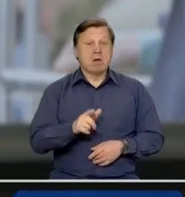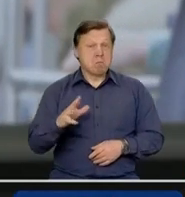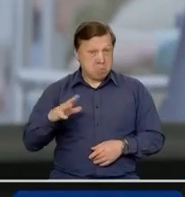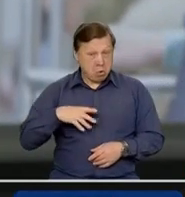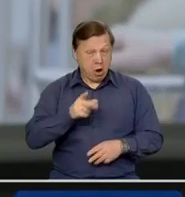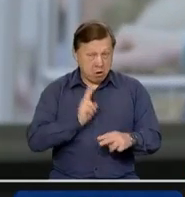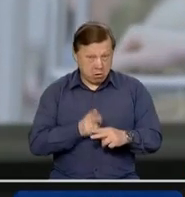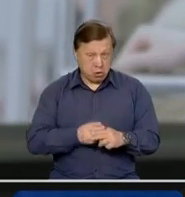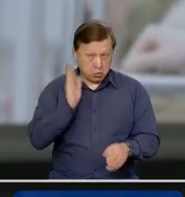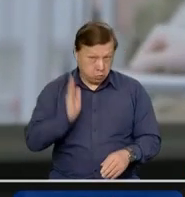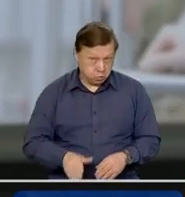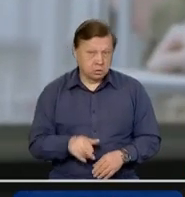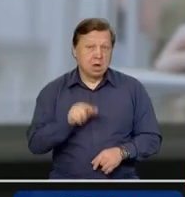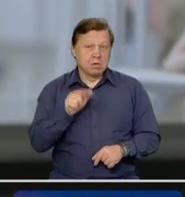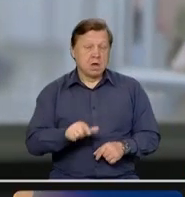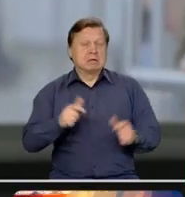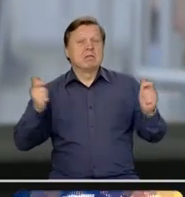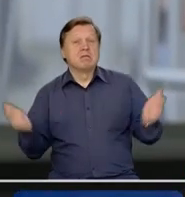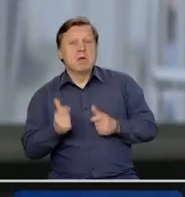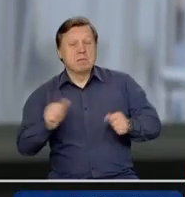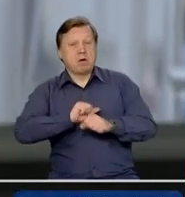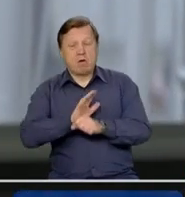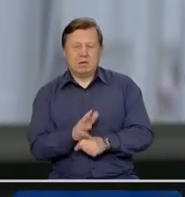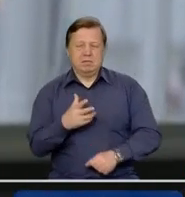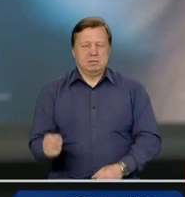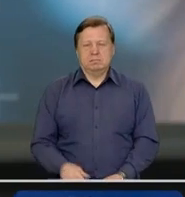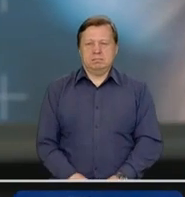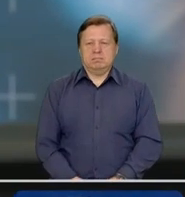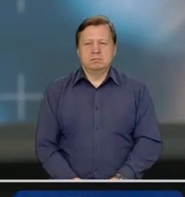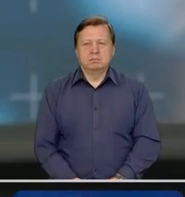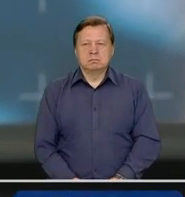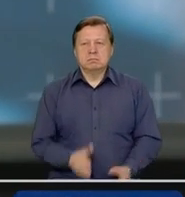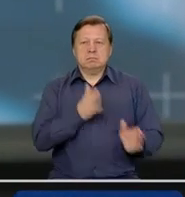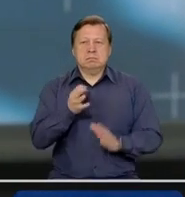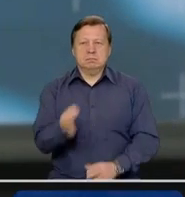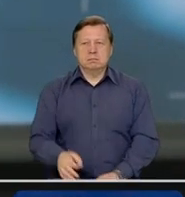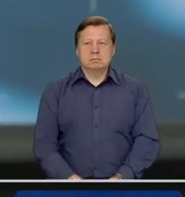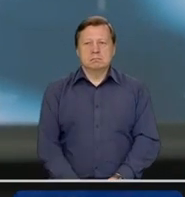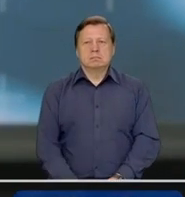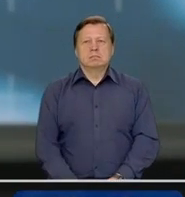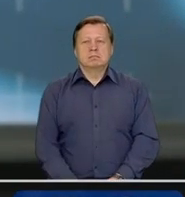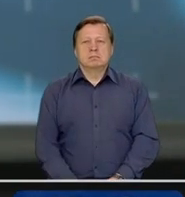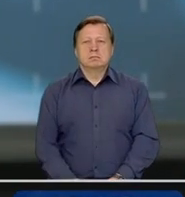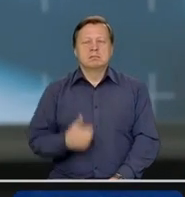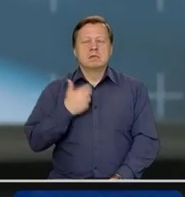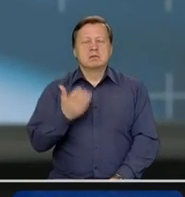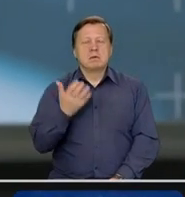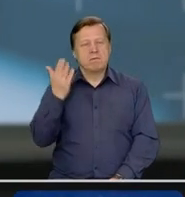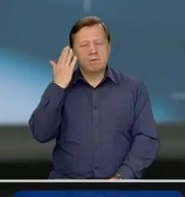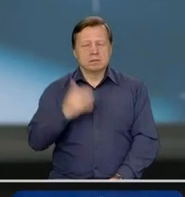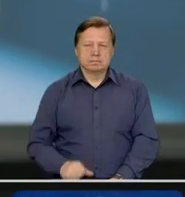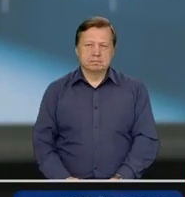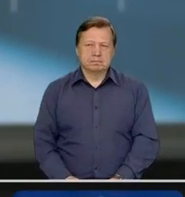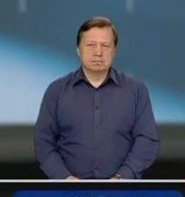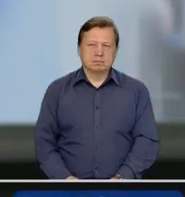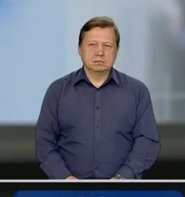stanowi tutaj żadnego zagrożenia w tej chwili. Kolejne pytanie, bardzo prosimy. Chciałam się dowiedzieć,